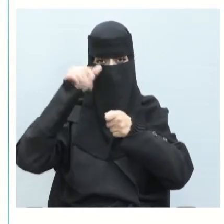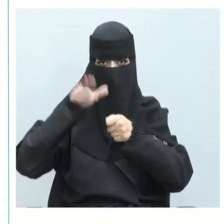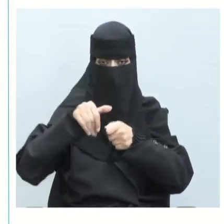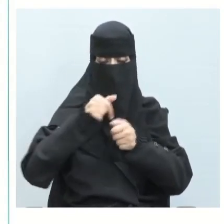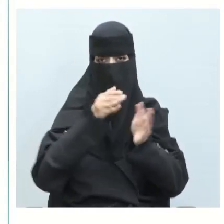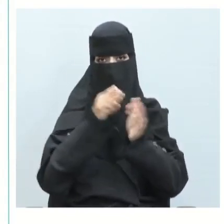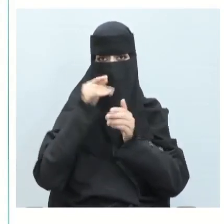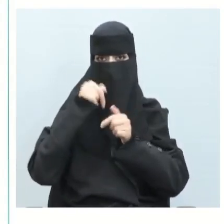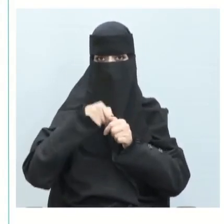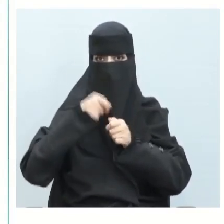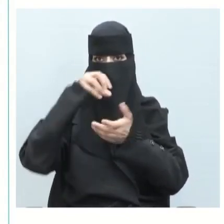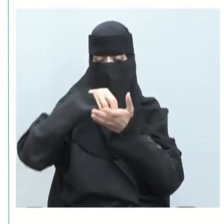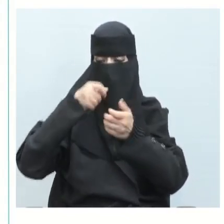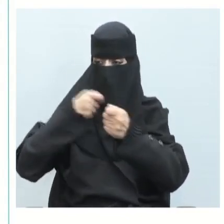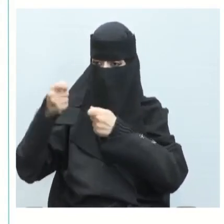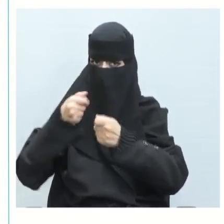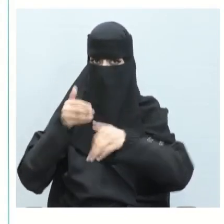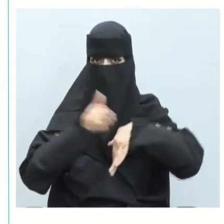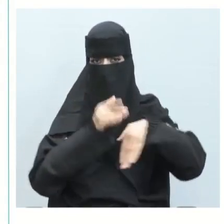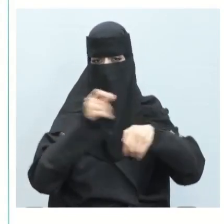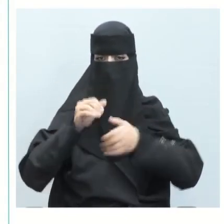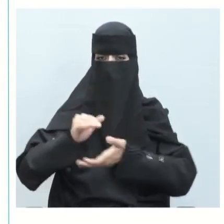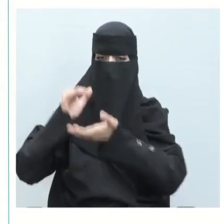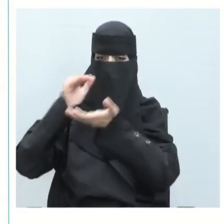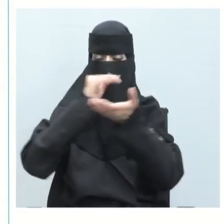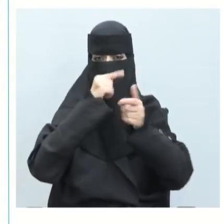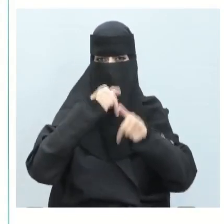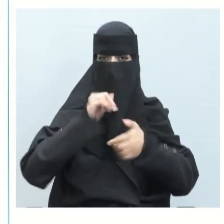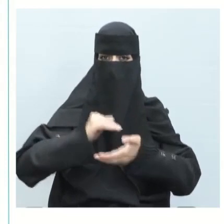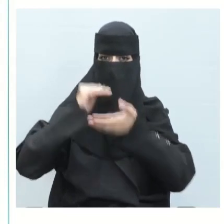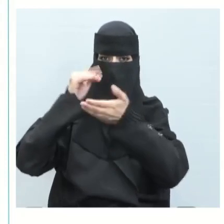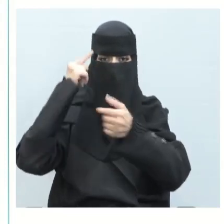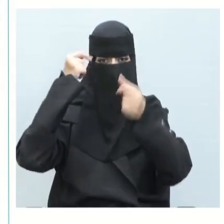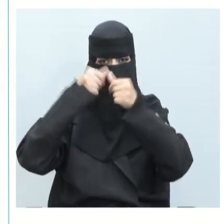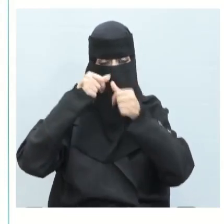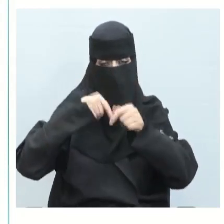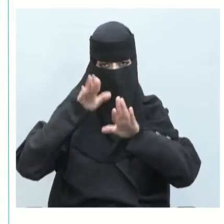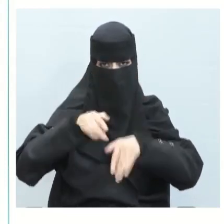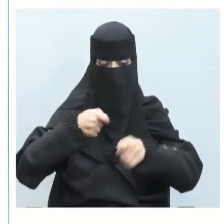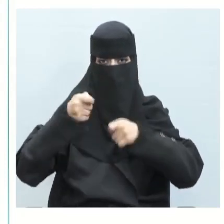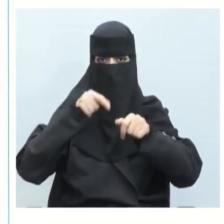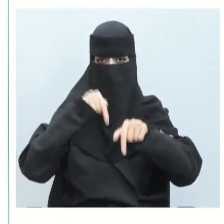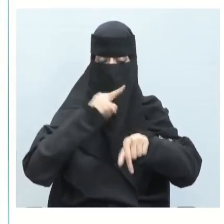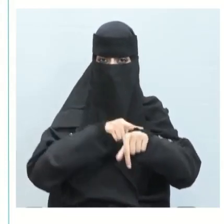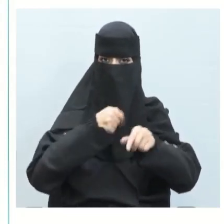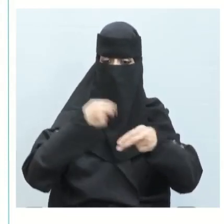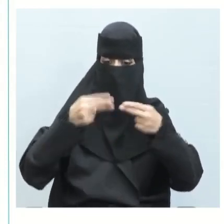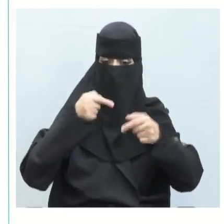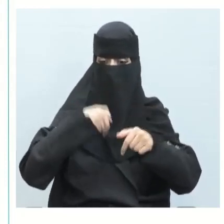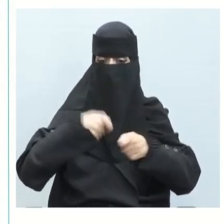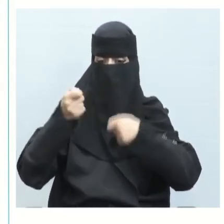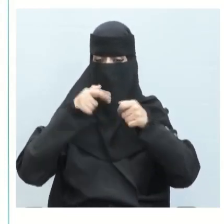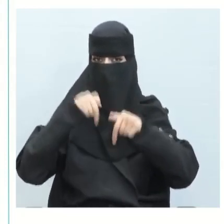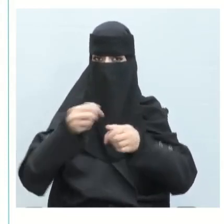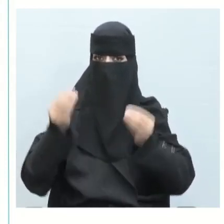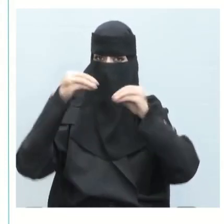طرح المبيعات او الخدمات والمنتجات ذكرنا الهدايا التذكاريه التي تباع في خلال الفعاليه السلع